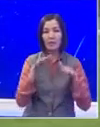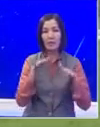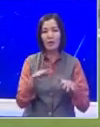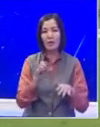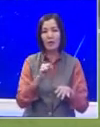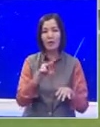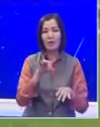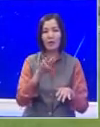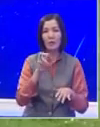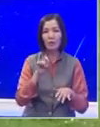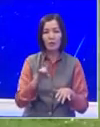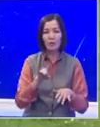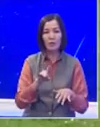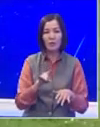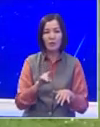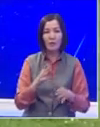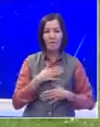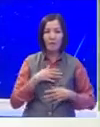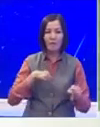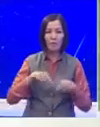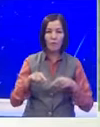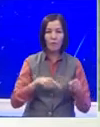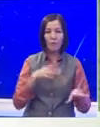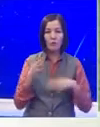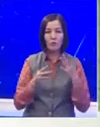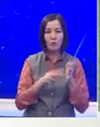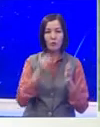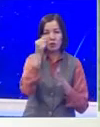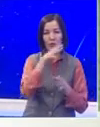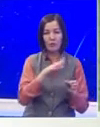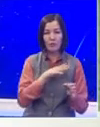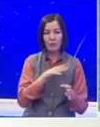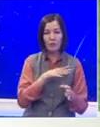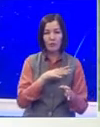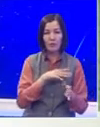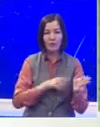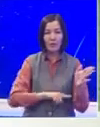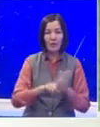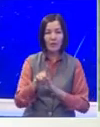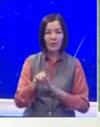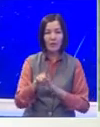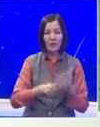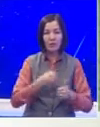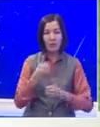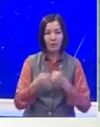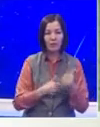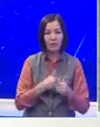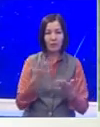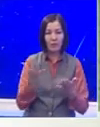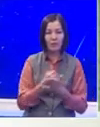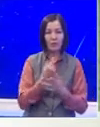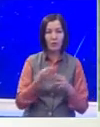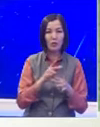Нұр Қожалепес. Мен футболға қатысып жүргеніме 7 жыл болды. Менің алғашқы нелерім чемпионаттан жетістіктерім